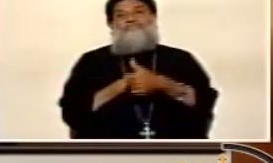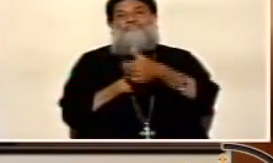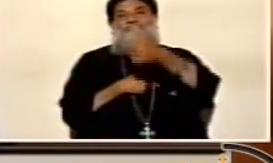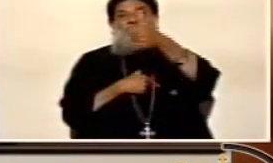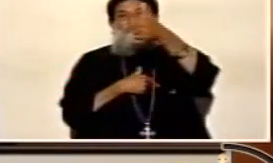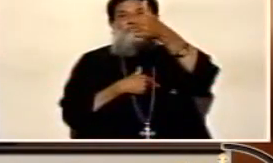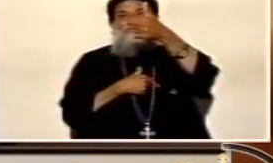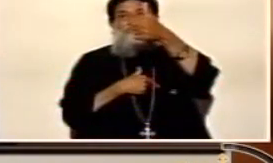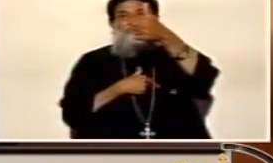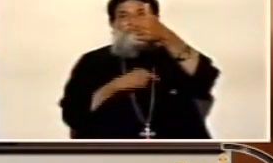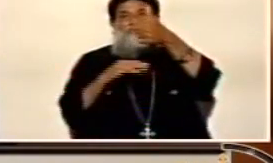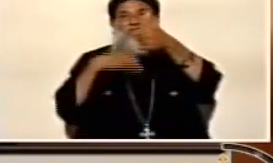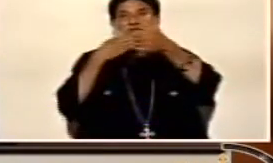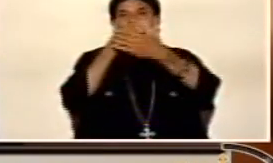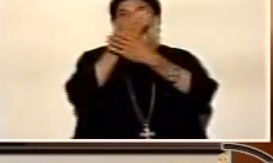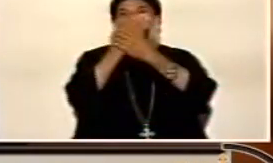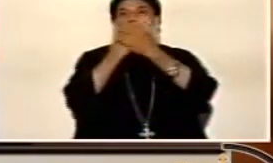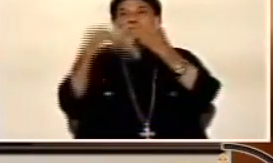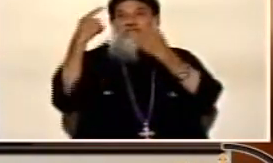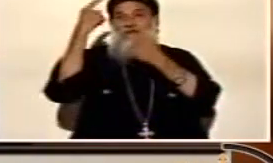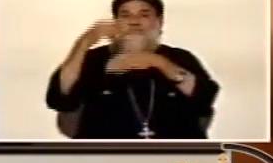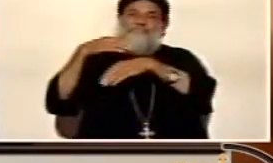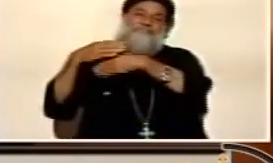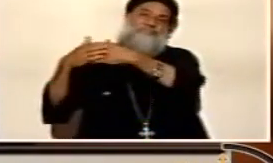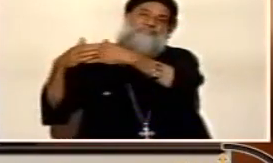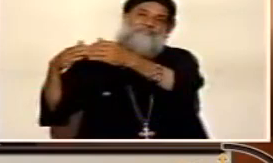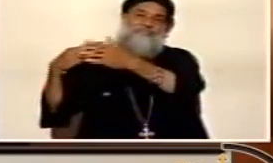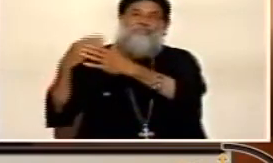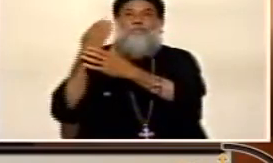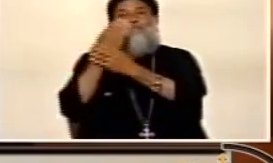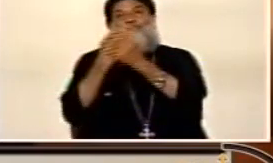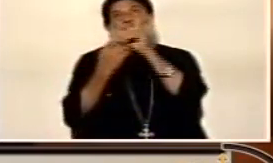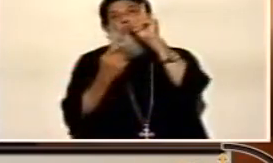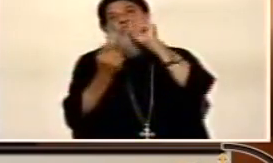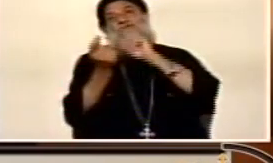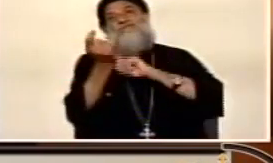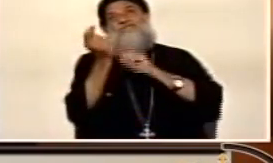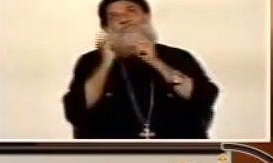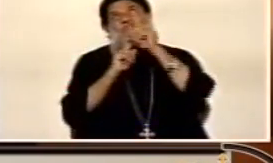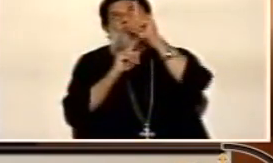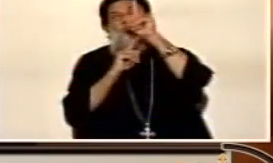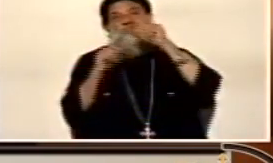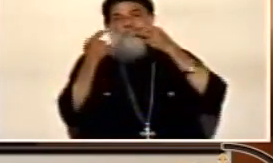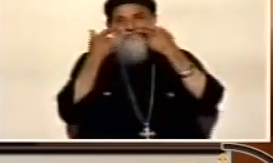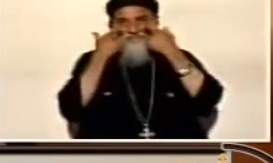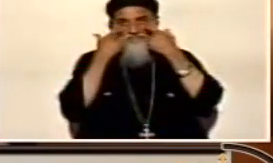أولاد العالم. من هنا لازم كل إنسان